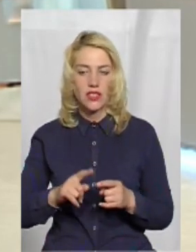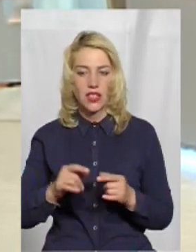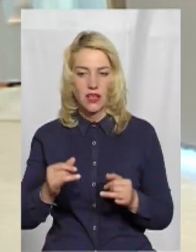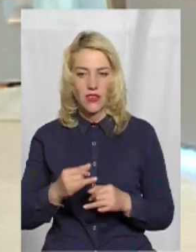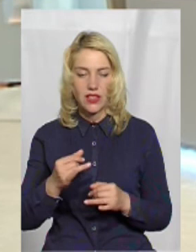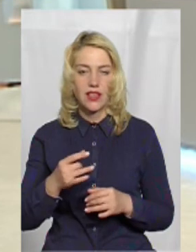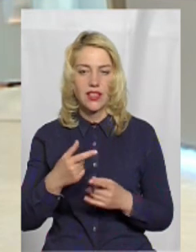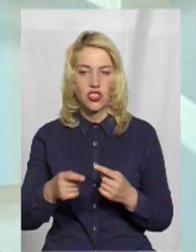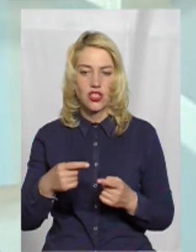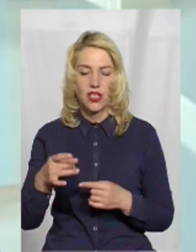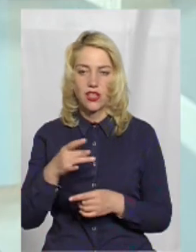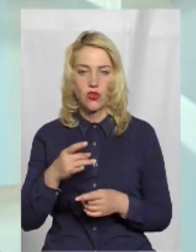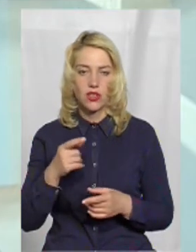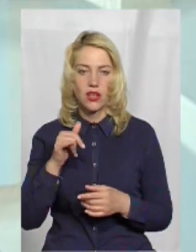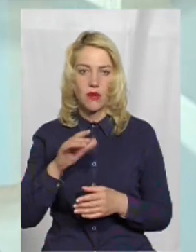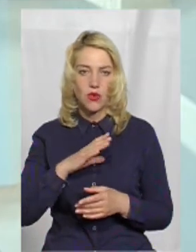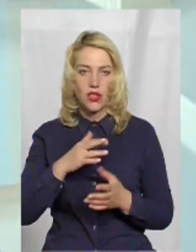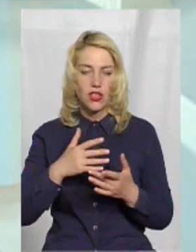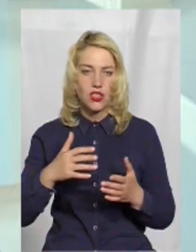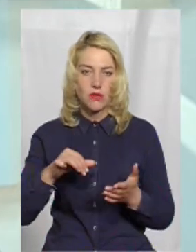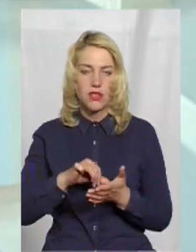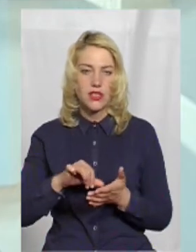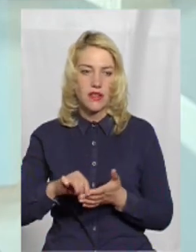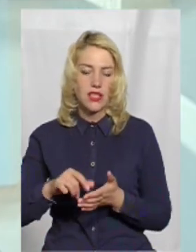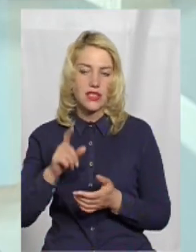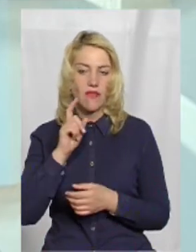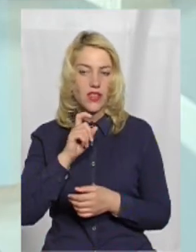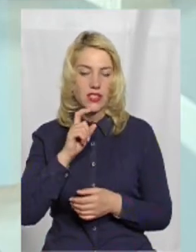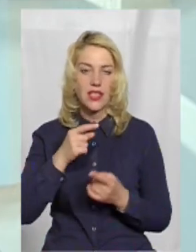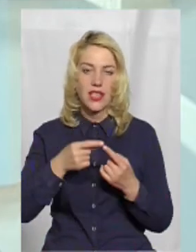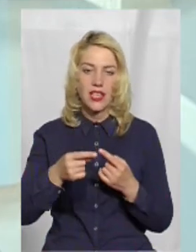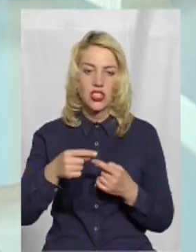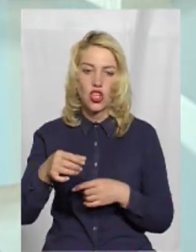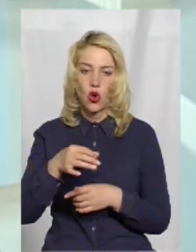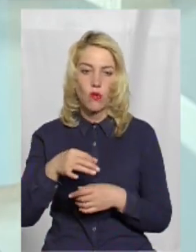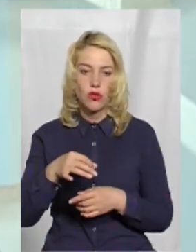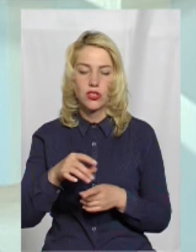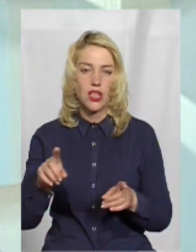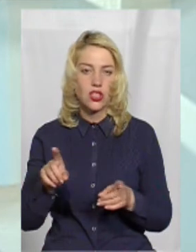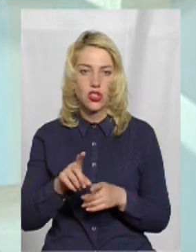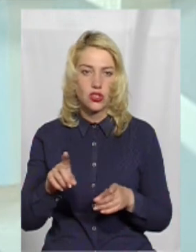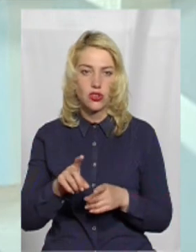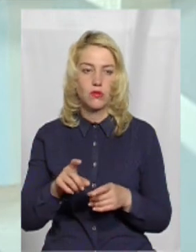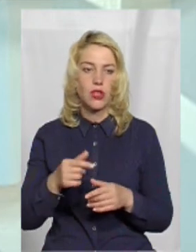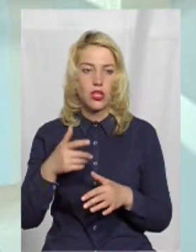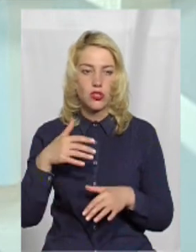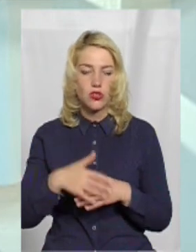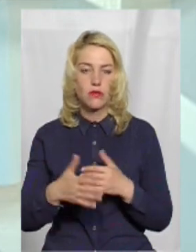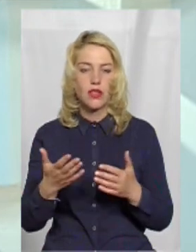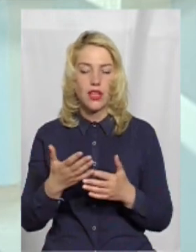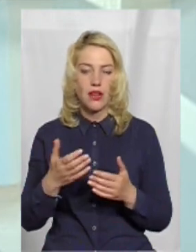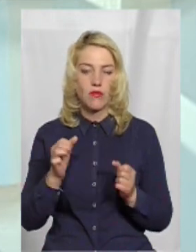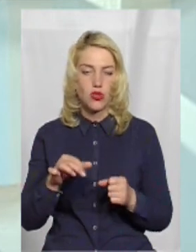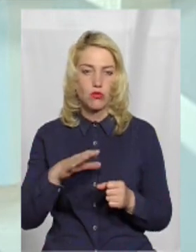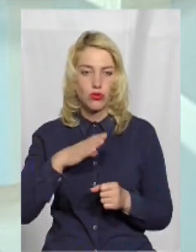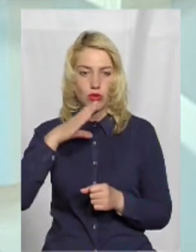зокрема, сьогодні були у нас представники із Вінниці, із інших областей, які приїхали, щоб зрозуміти, яким чином їм можна бути